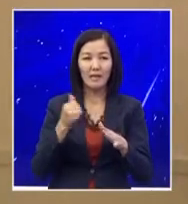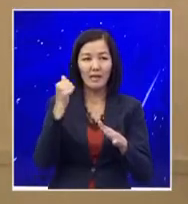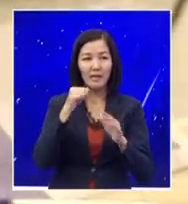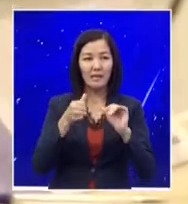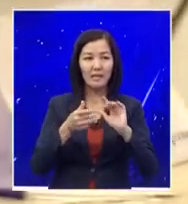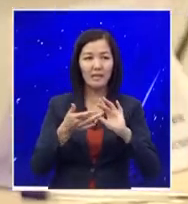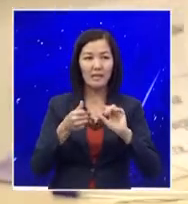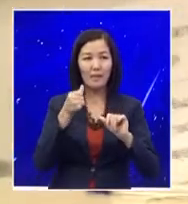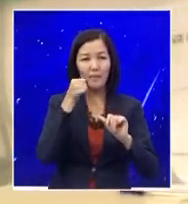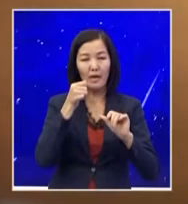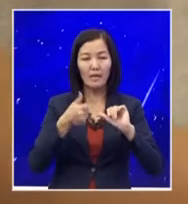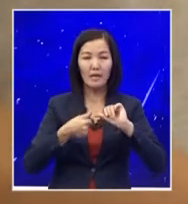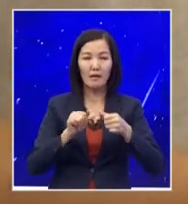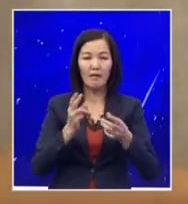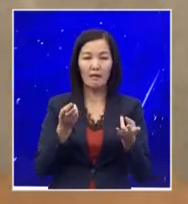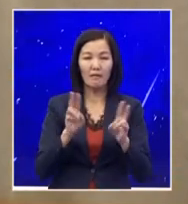болды.